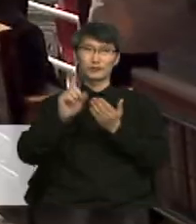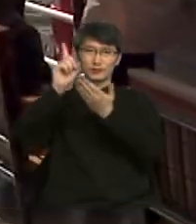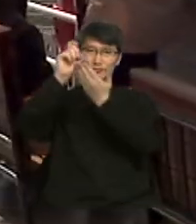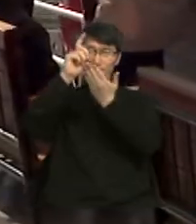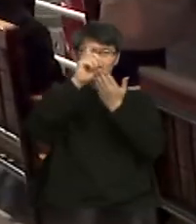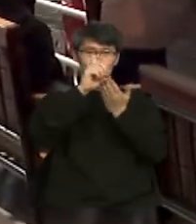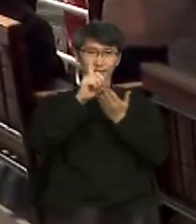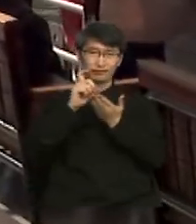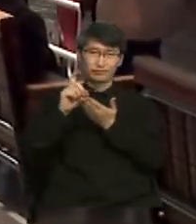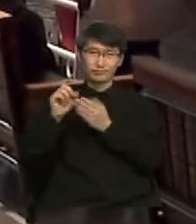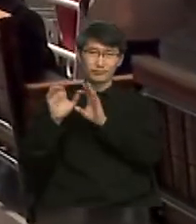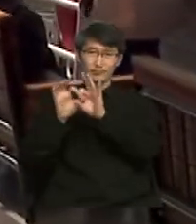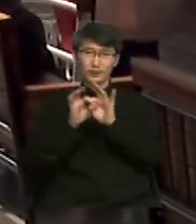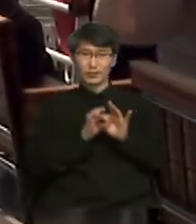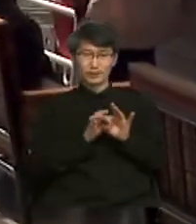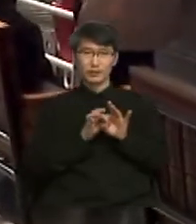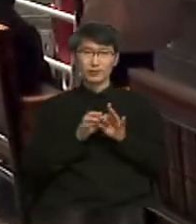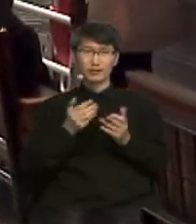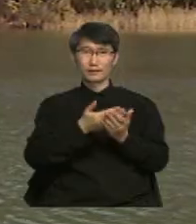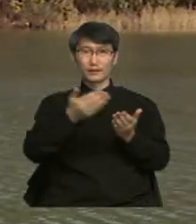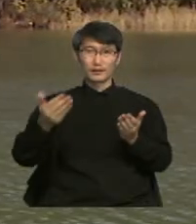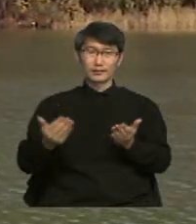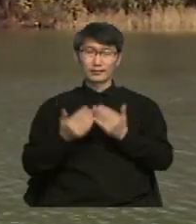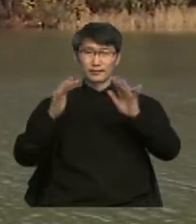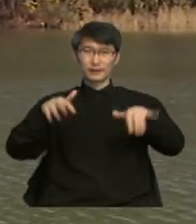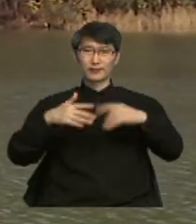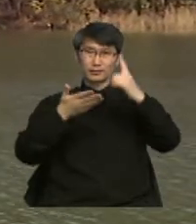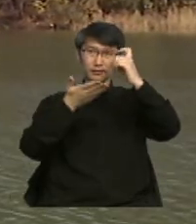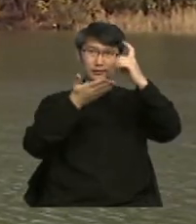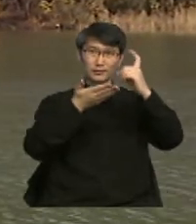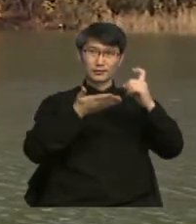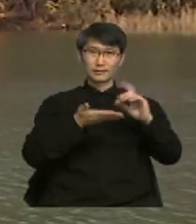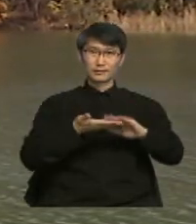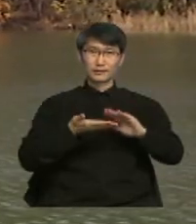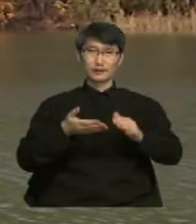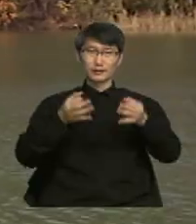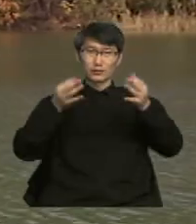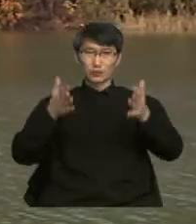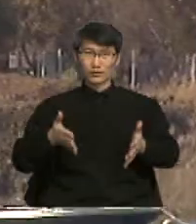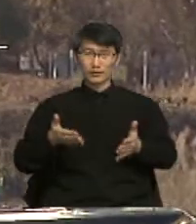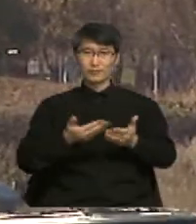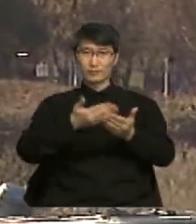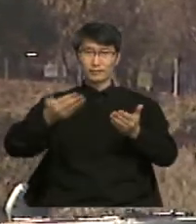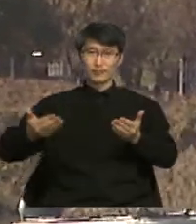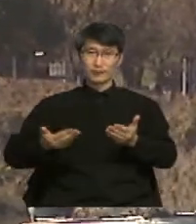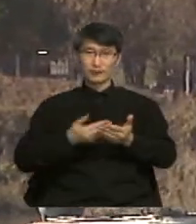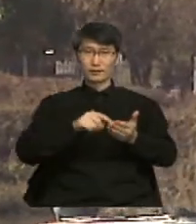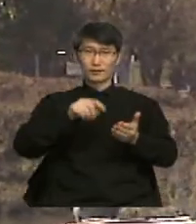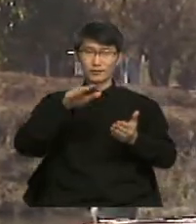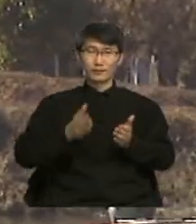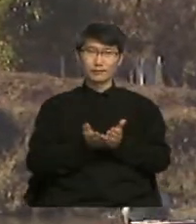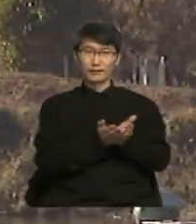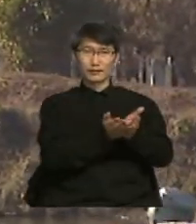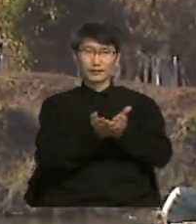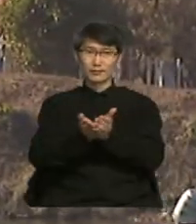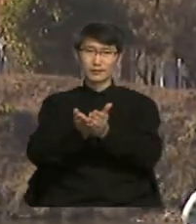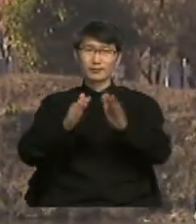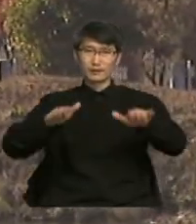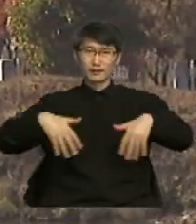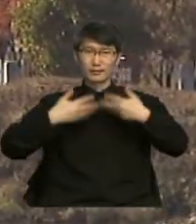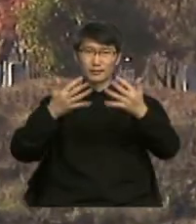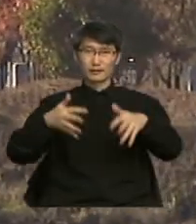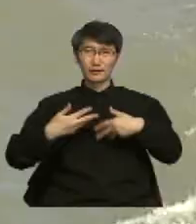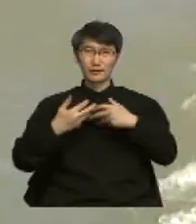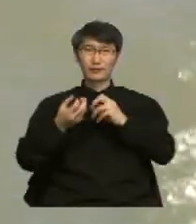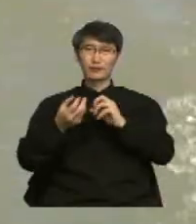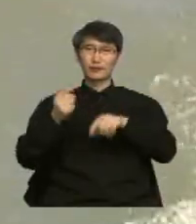카메라 셔터를 눌러대며 청평 호반의 가을을 찍습니다. 그동안 청평 호반에서 유람선을 타고 가을 단풍을